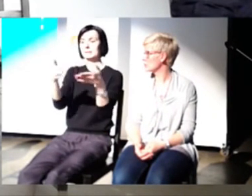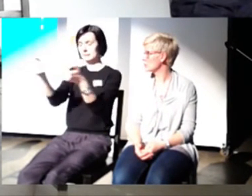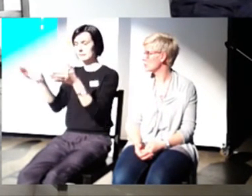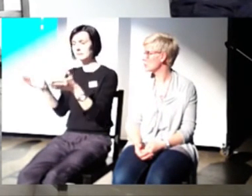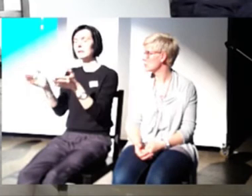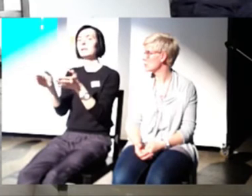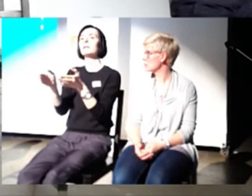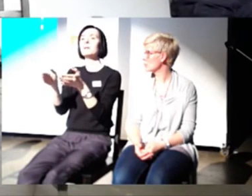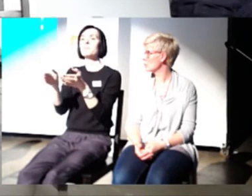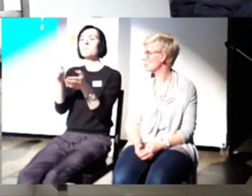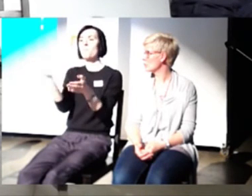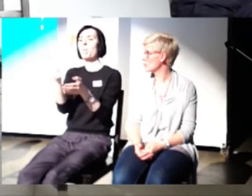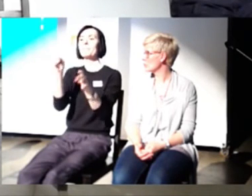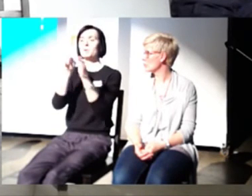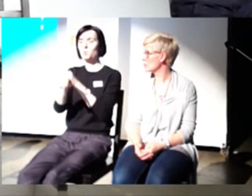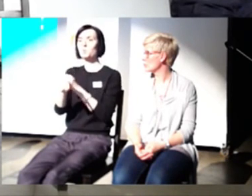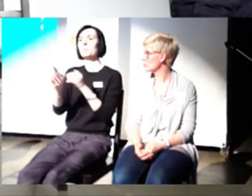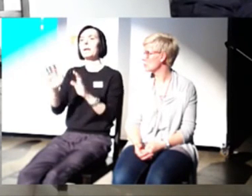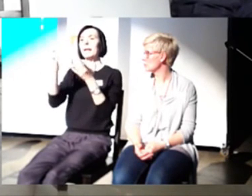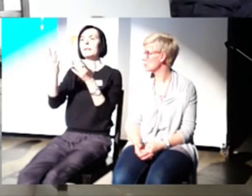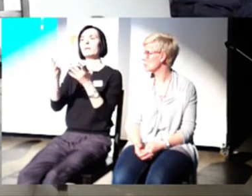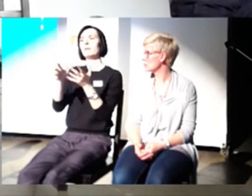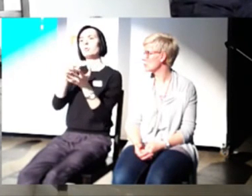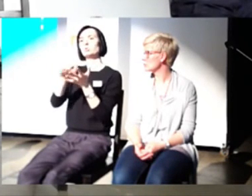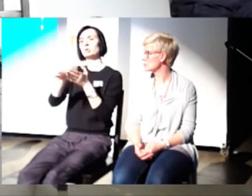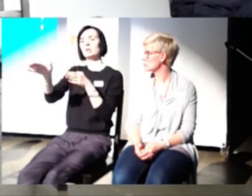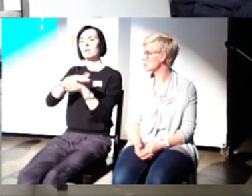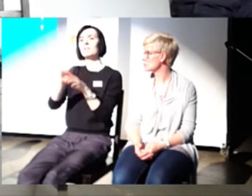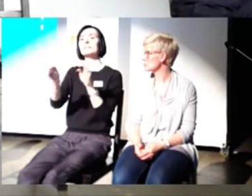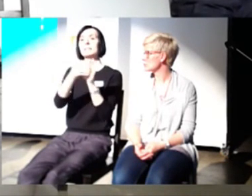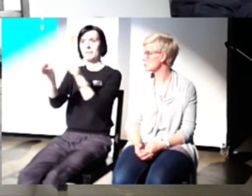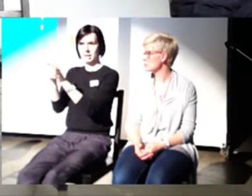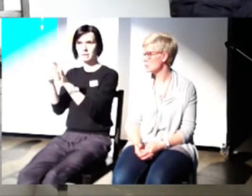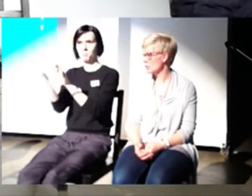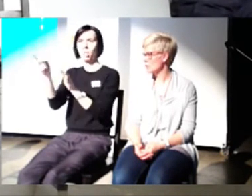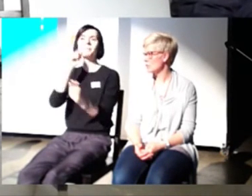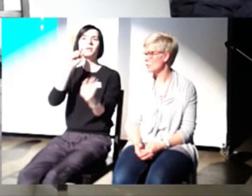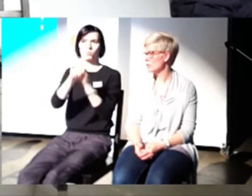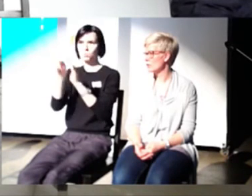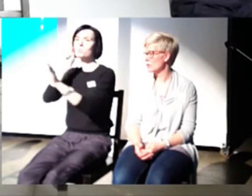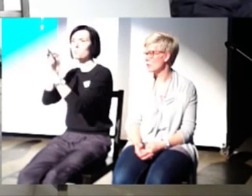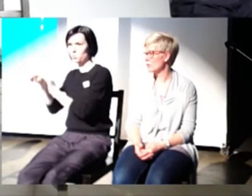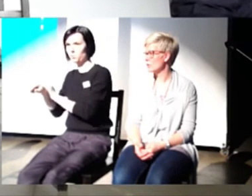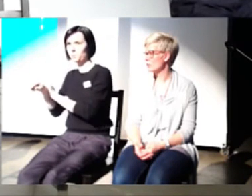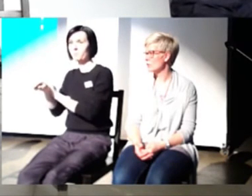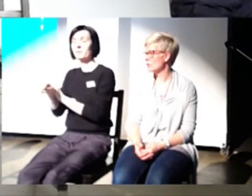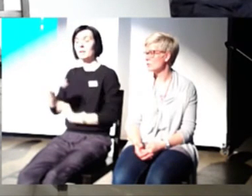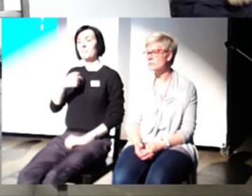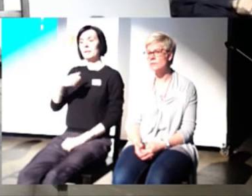stipendit. Ja mä ajattelin tätä ehkä vähän väärältä kantilta, mutta mä itse työskentelin